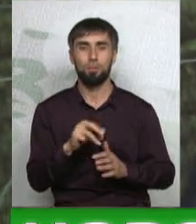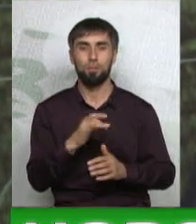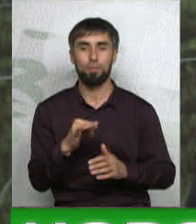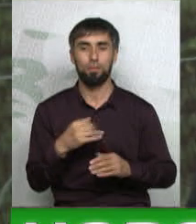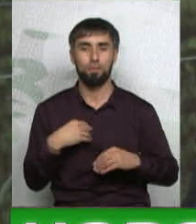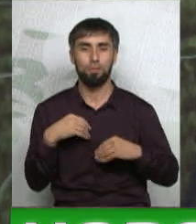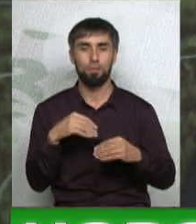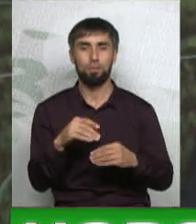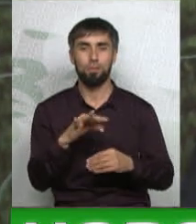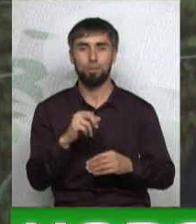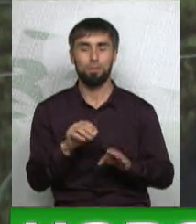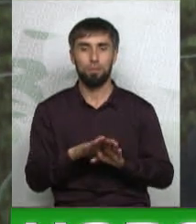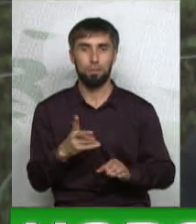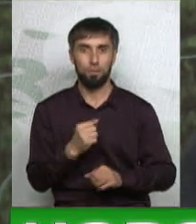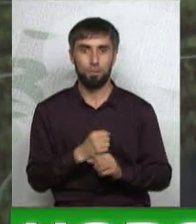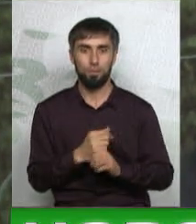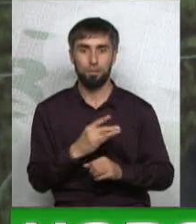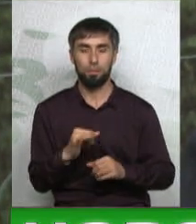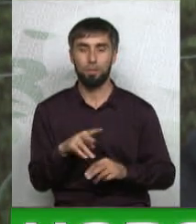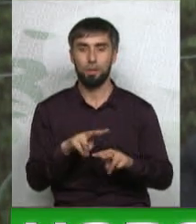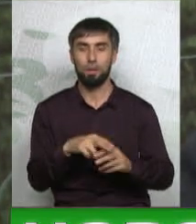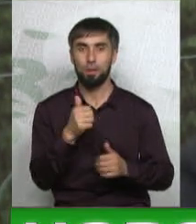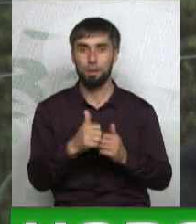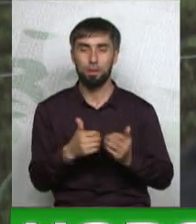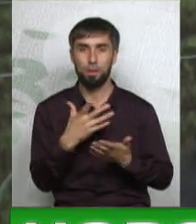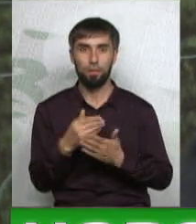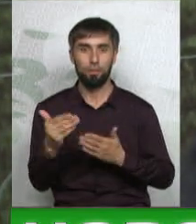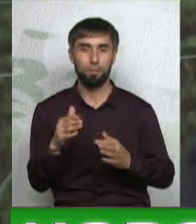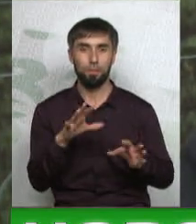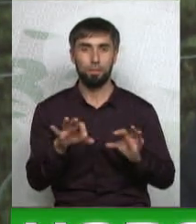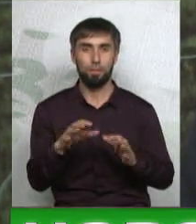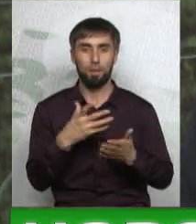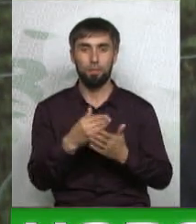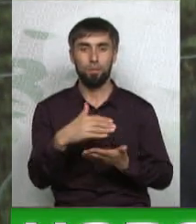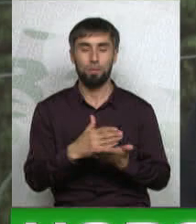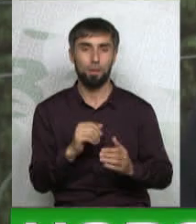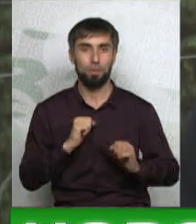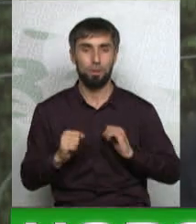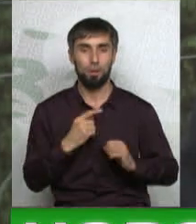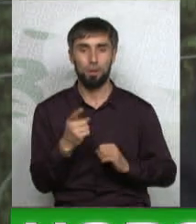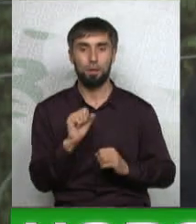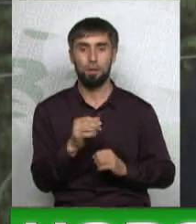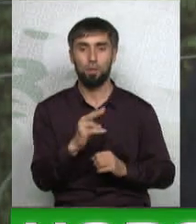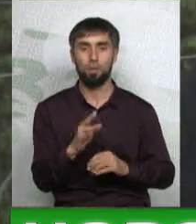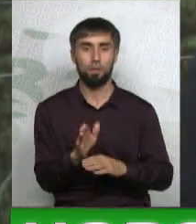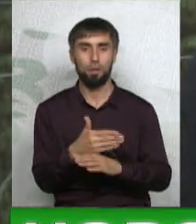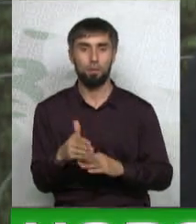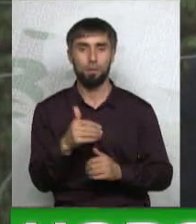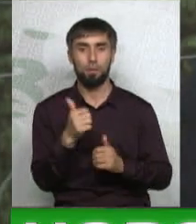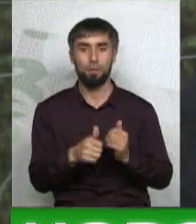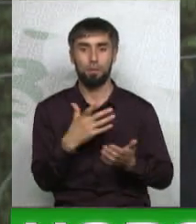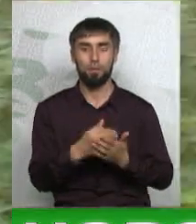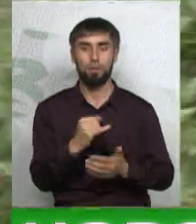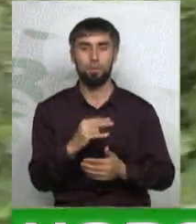мы сеем озимые, так мы не сеем овощи. Там каждый, за каждым закреплен свой участок. Бригадир один, и он распределил за каждым